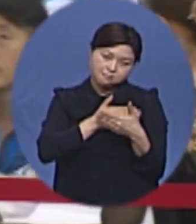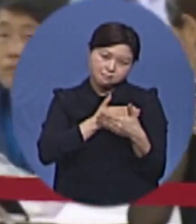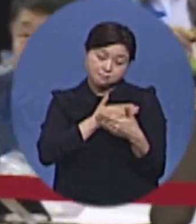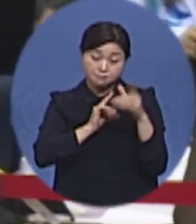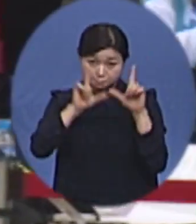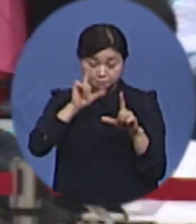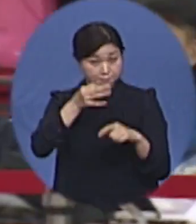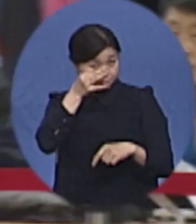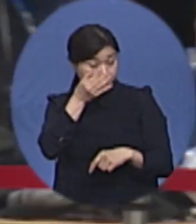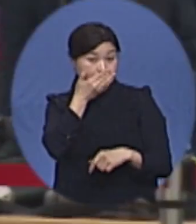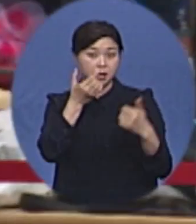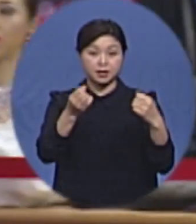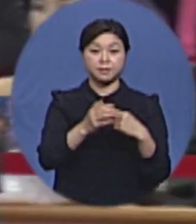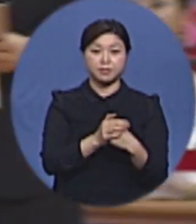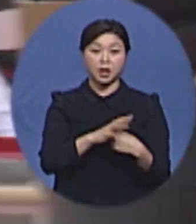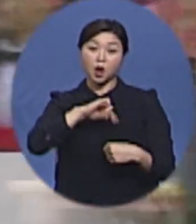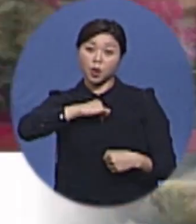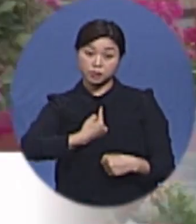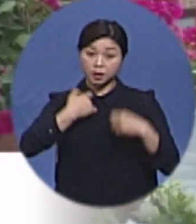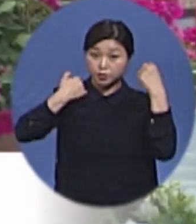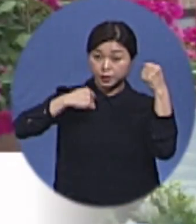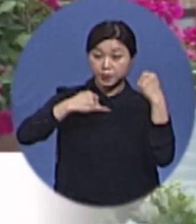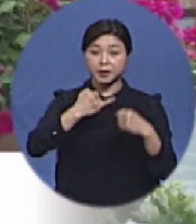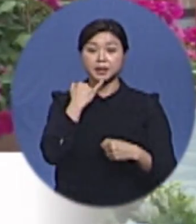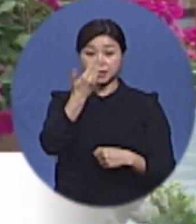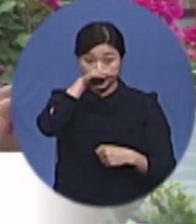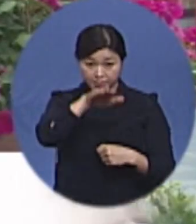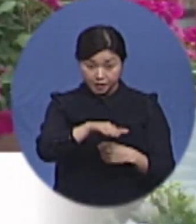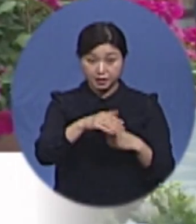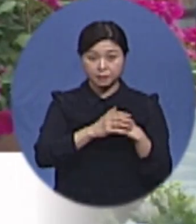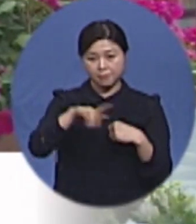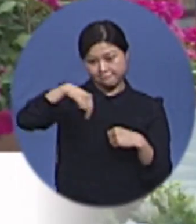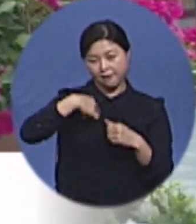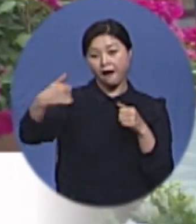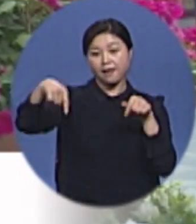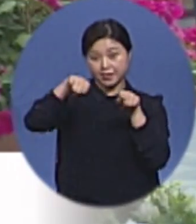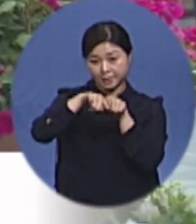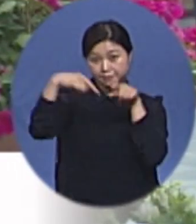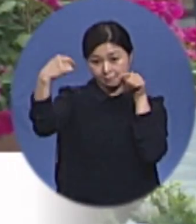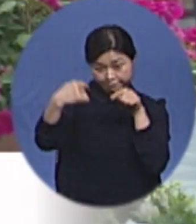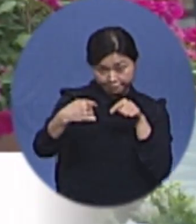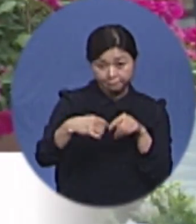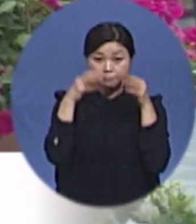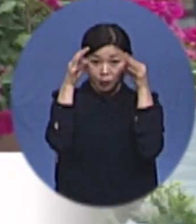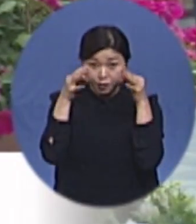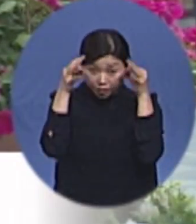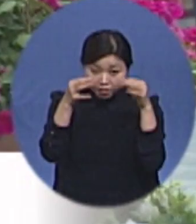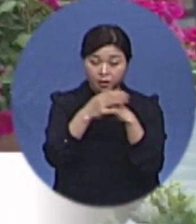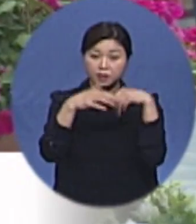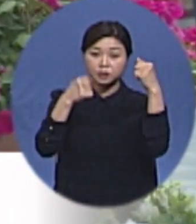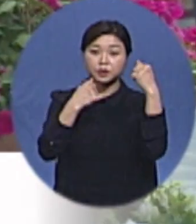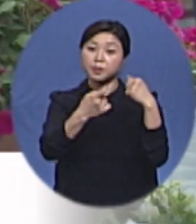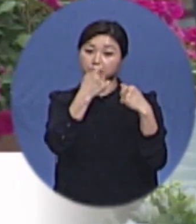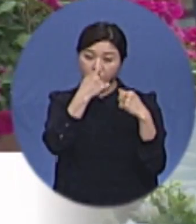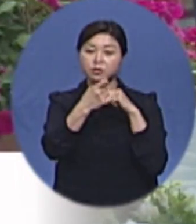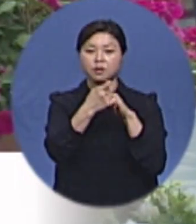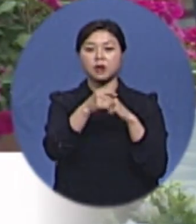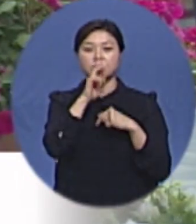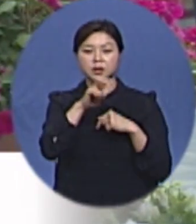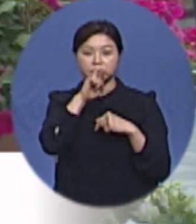엿보였습니다. 혼자 하는 것도 매력이 있는데 이게 누구랑 같이 호흡을 맞춰 사는 거니까 같이 이렇게 뭔가 춤을 배운다는 게 음악